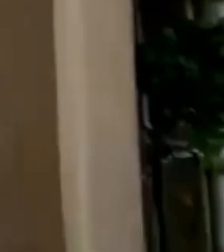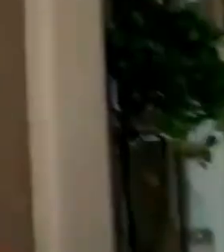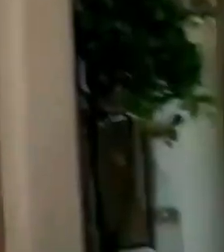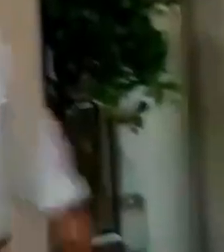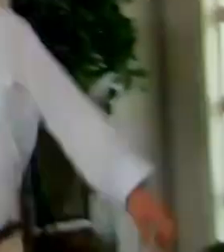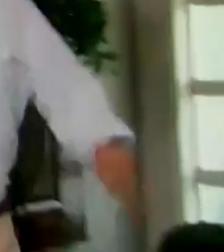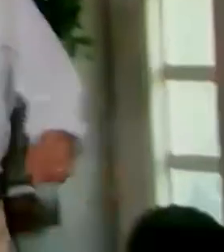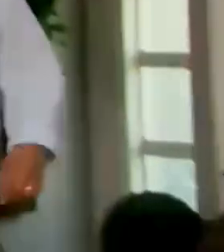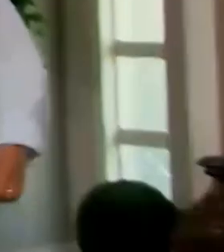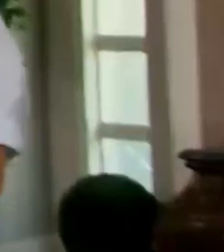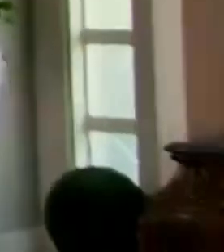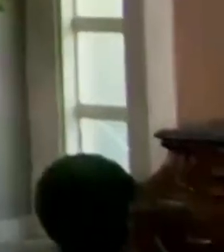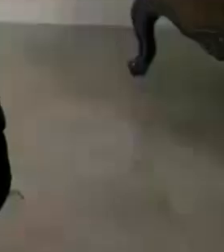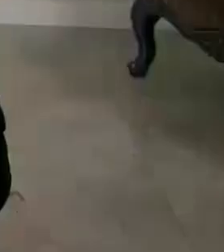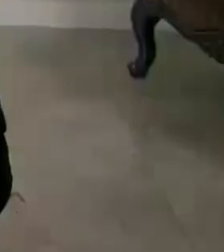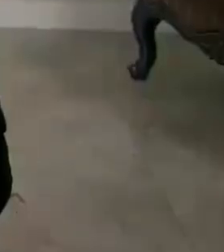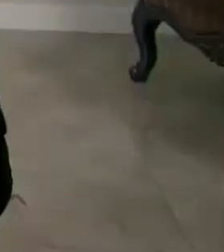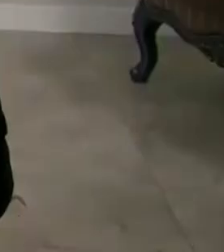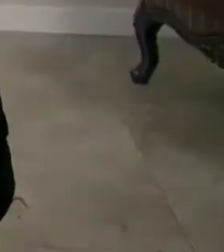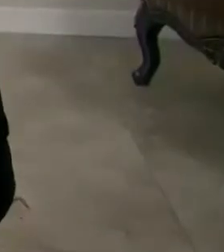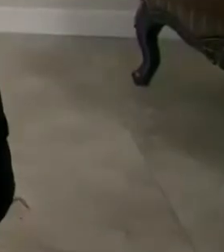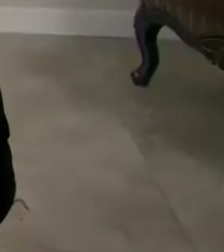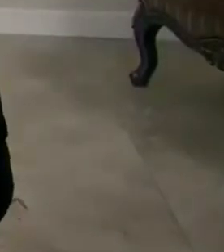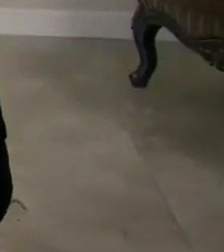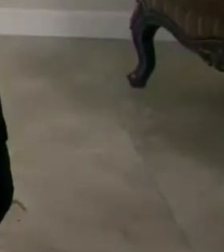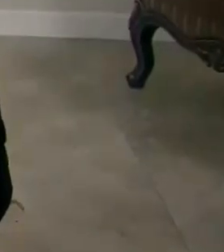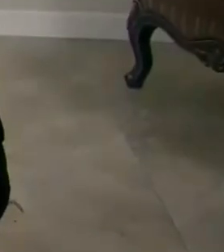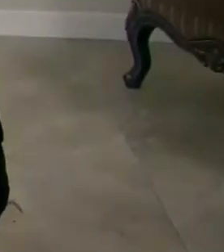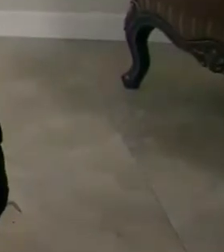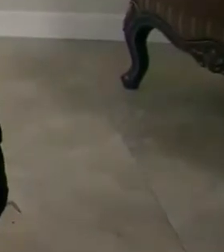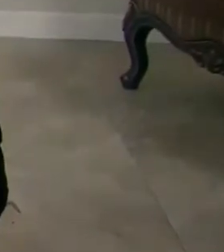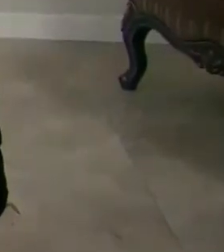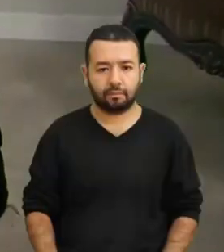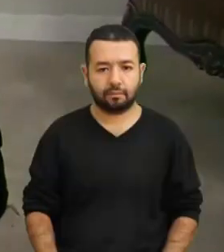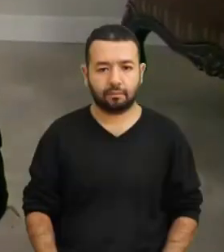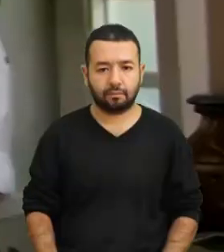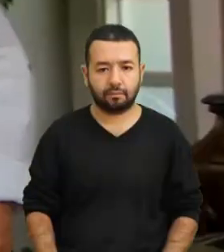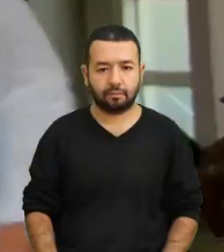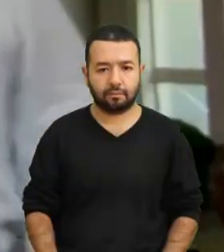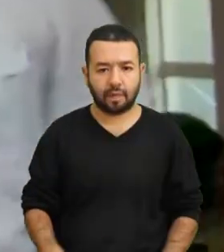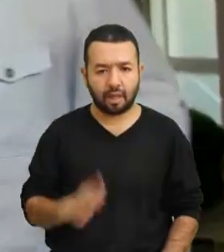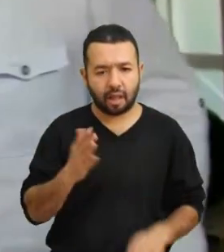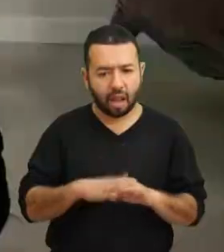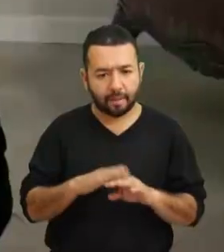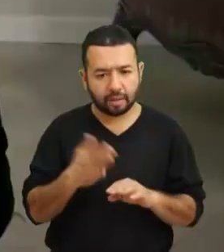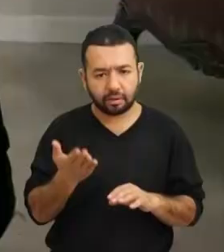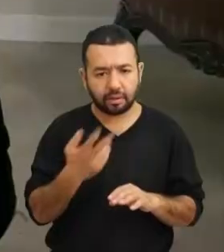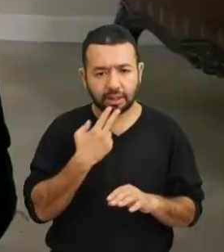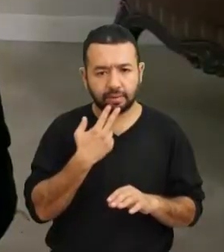Üst kattan salona inen Serp ile Kemal Rüyam'ı o halde görünce şaştı kaldılar. Ne yaparsın